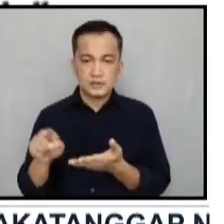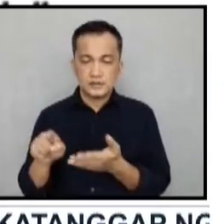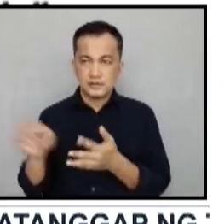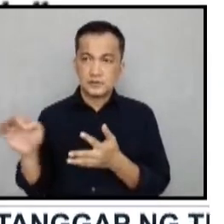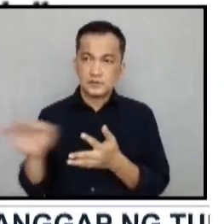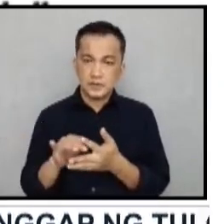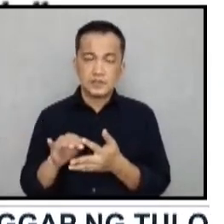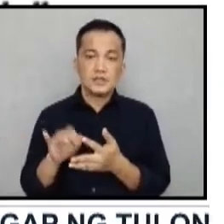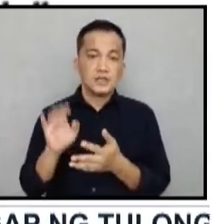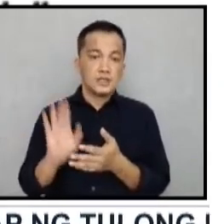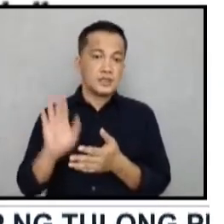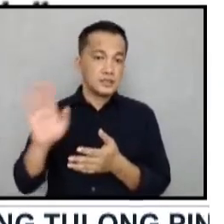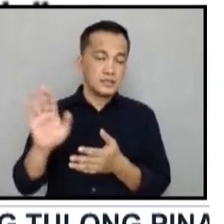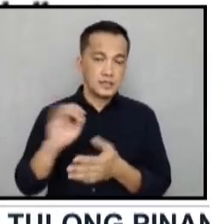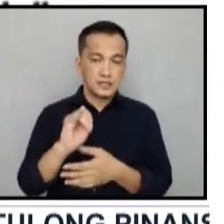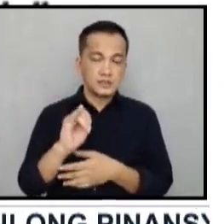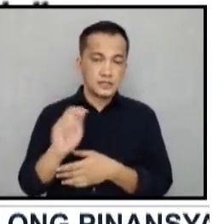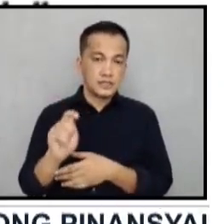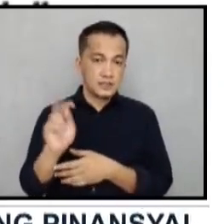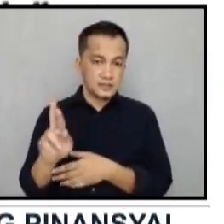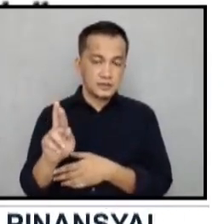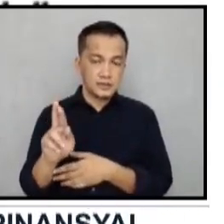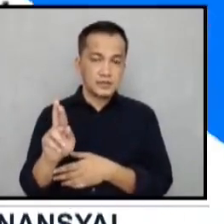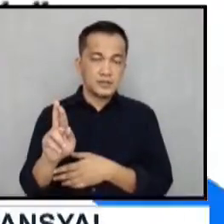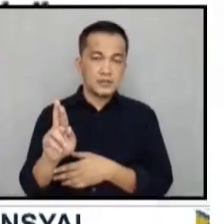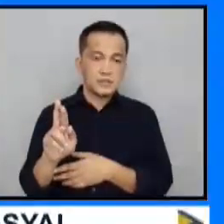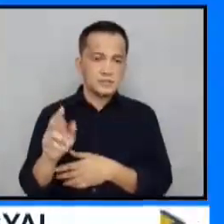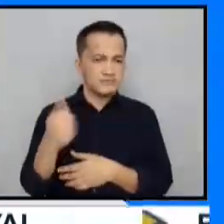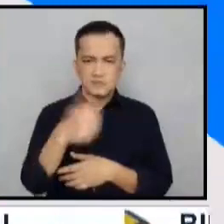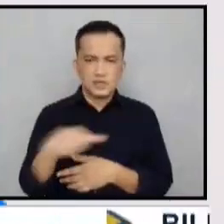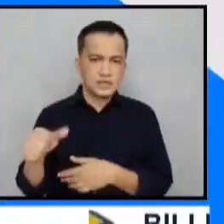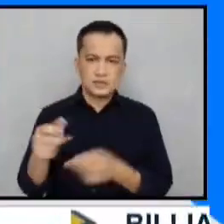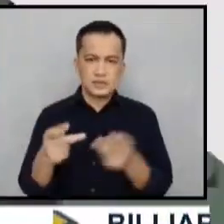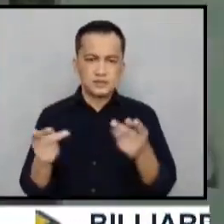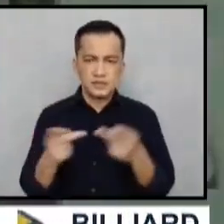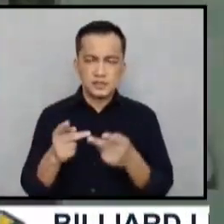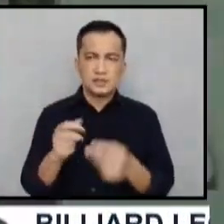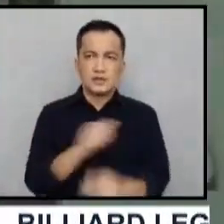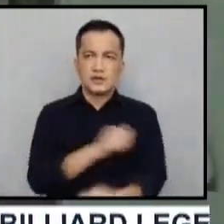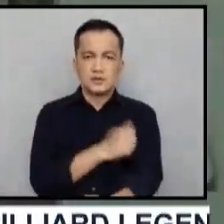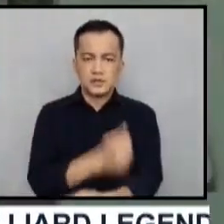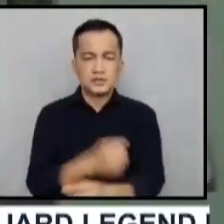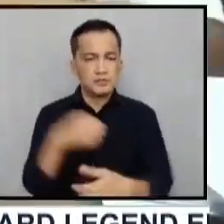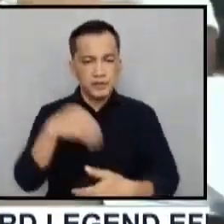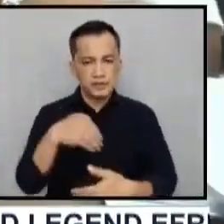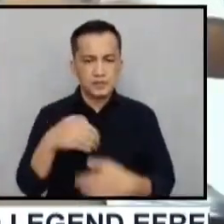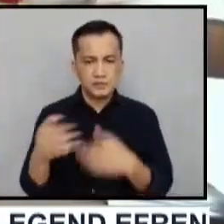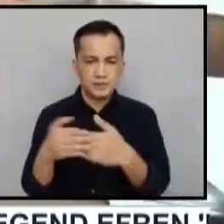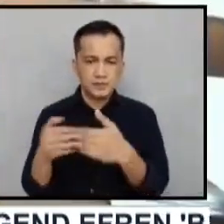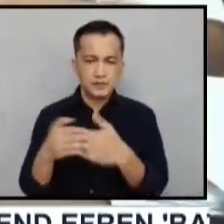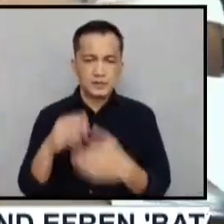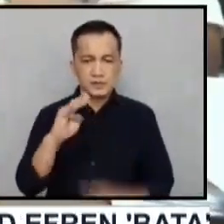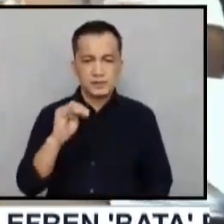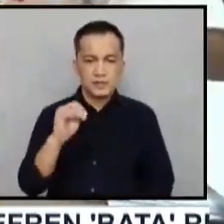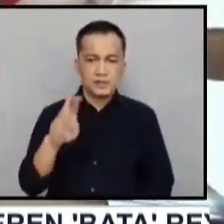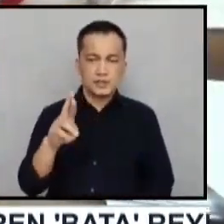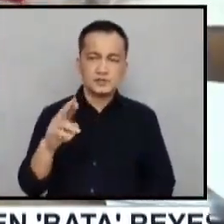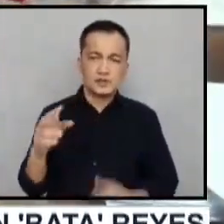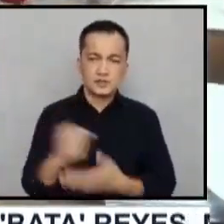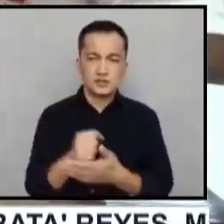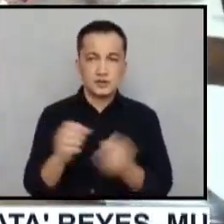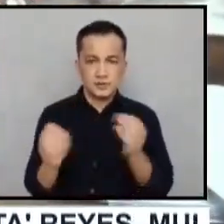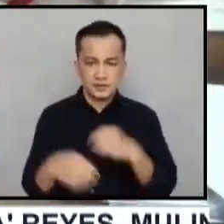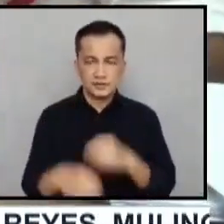ng kanilang ITR sa kahit saang authorized bank o sa pinakamalapit na BIR Revenue Collection Office